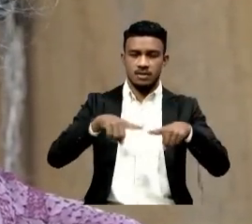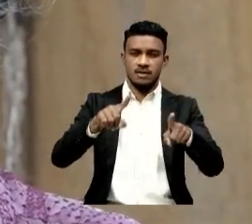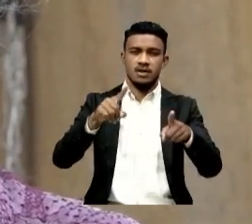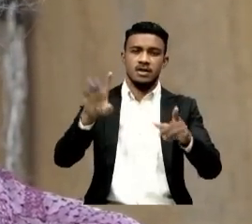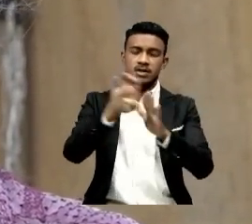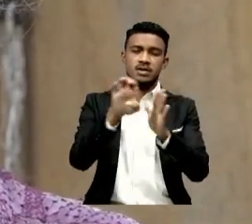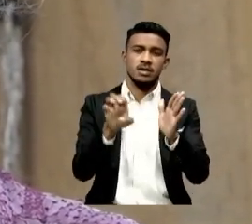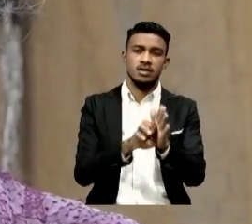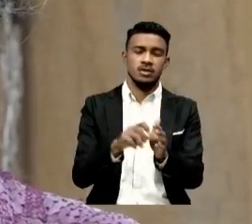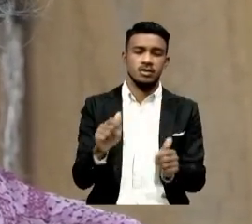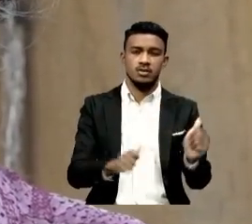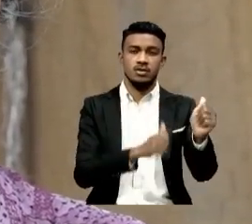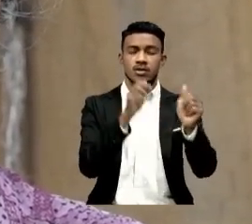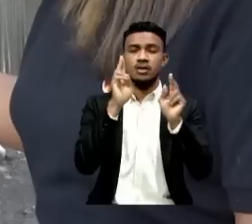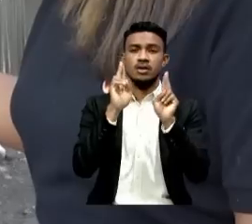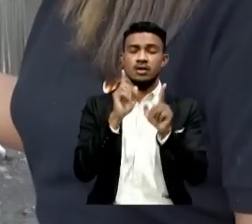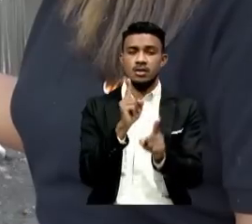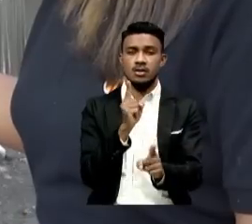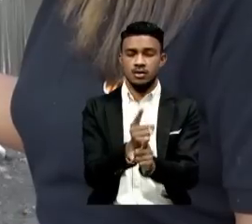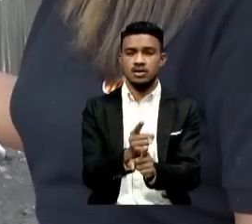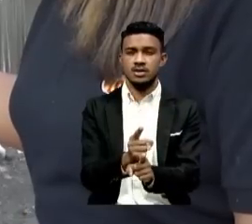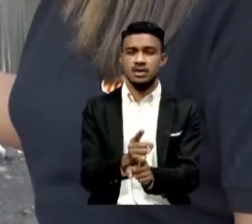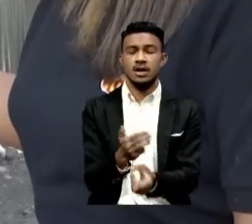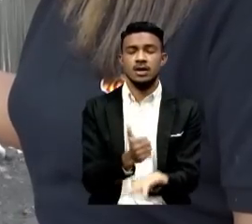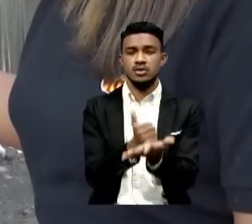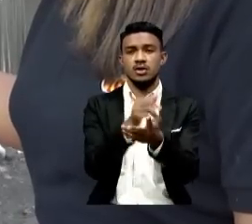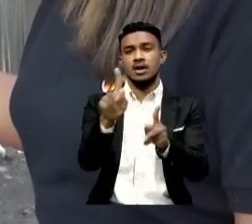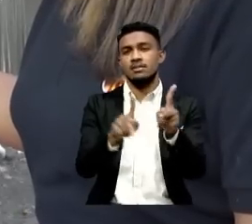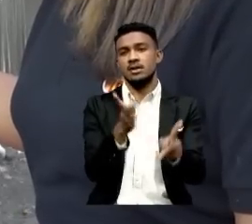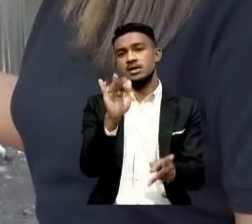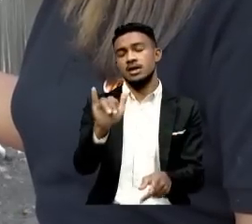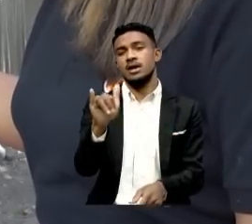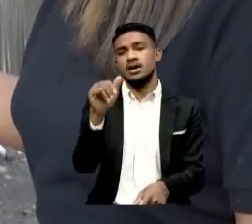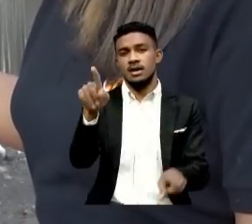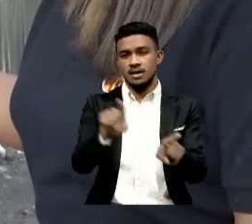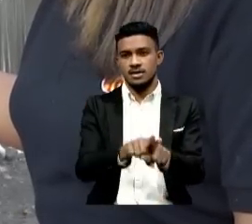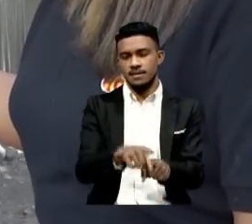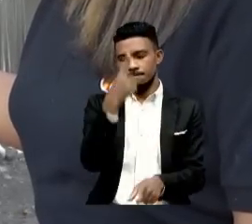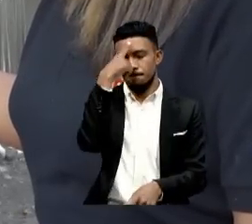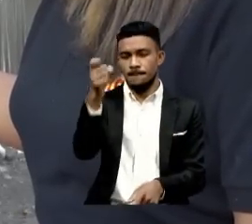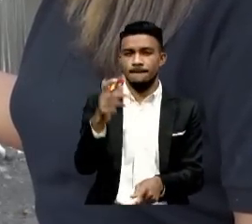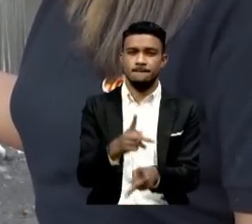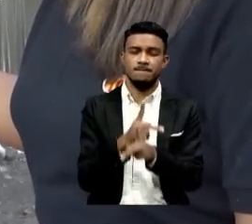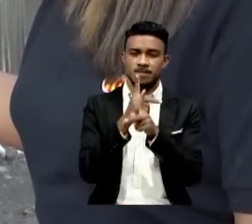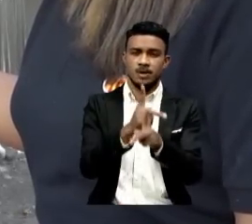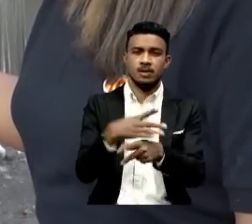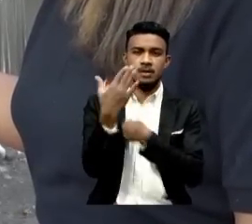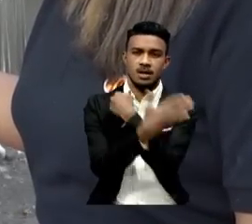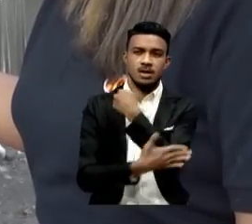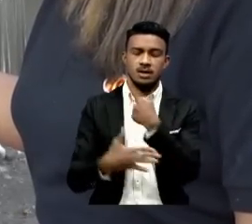Tui lo si estado nema trata e ma sira hanese ida ne. Tamba defende barai ida ne. Ida ne ma kami ne hanoin ma